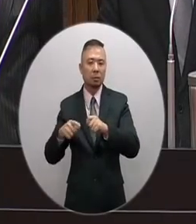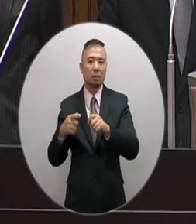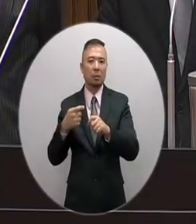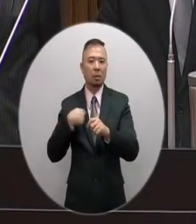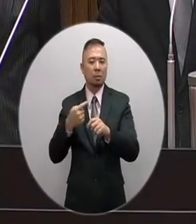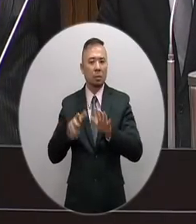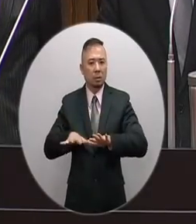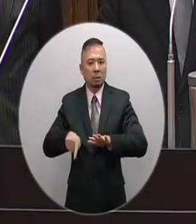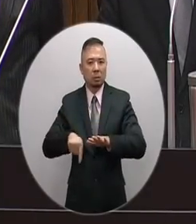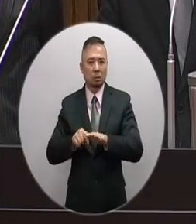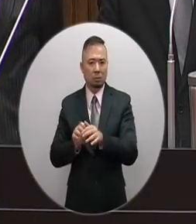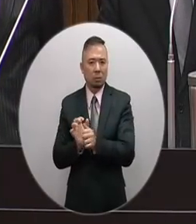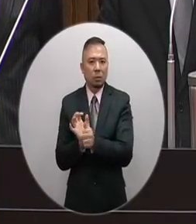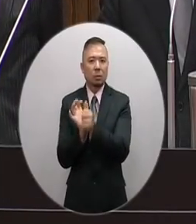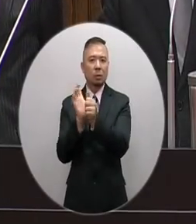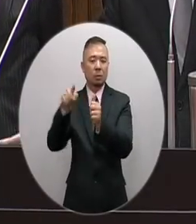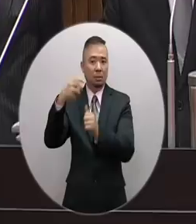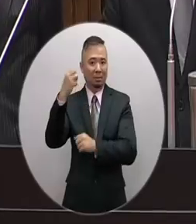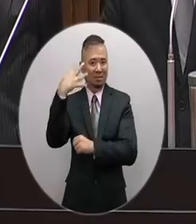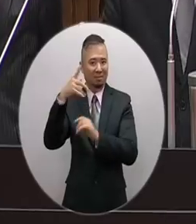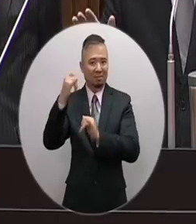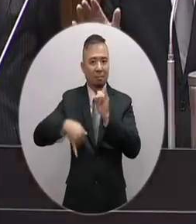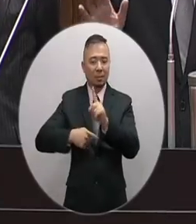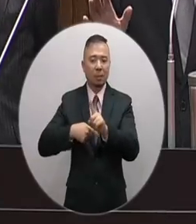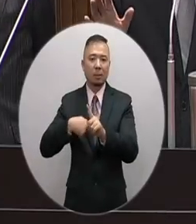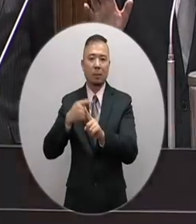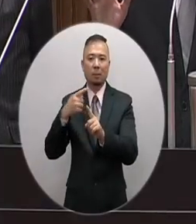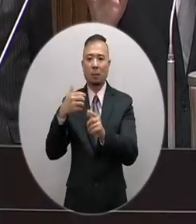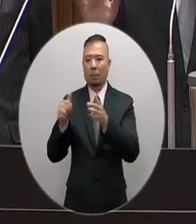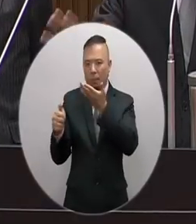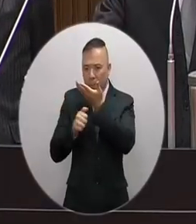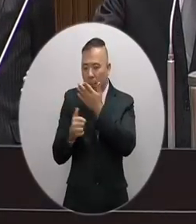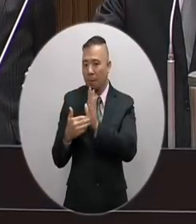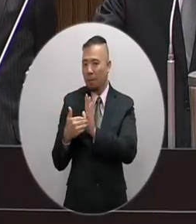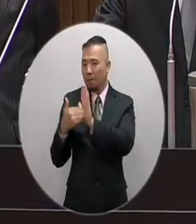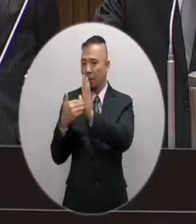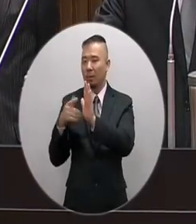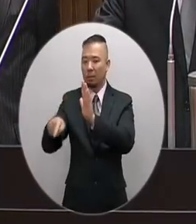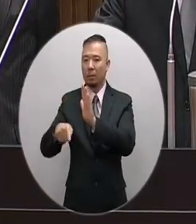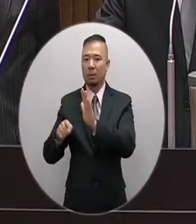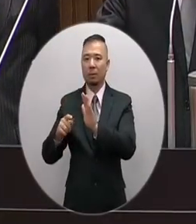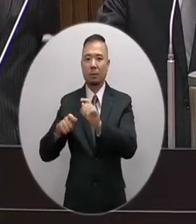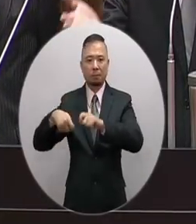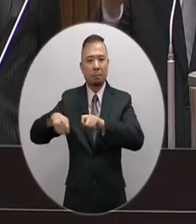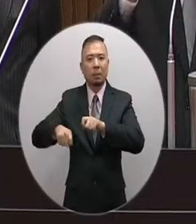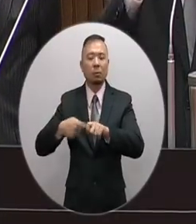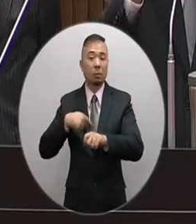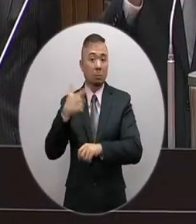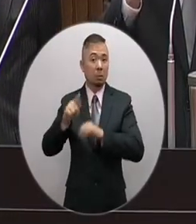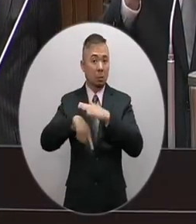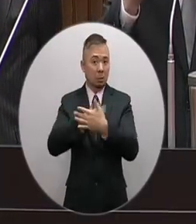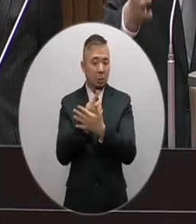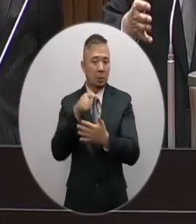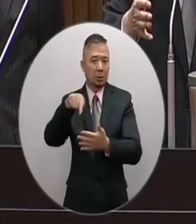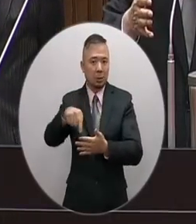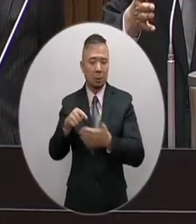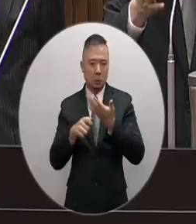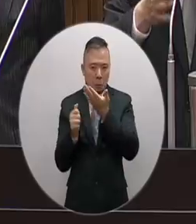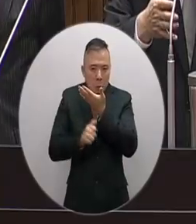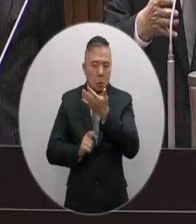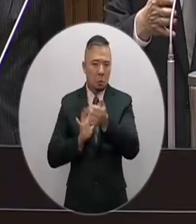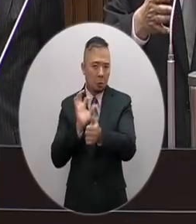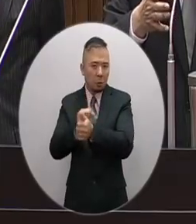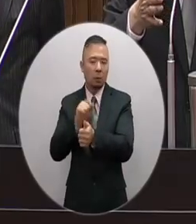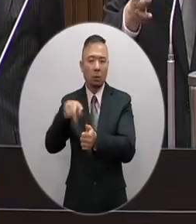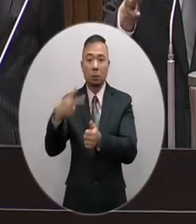少防毒专案就是说我们不仅仅是抓吸毒者，而且我们要往上抓贩毒者、